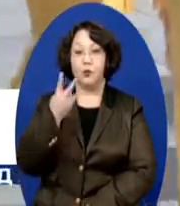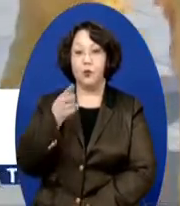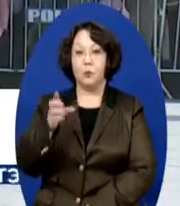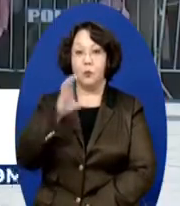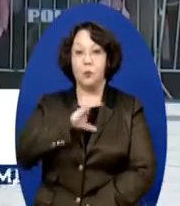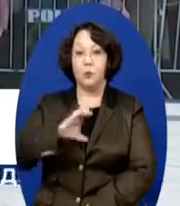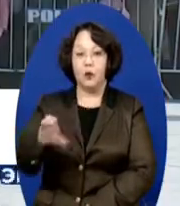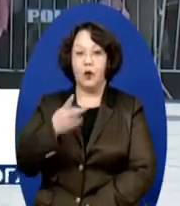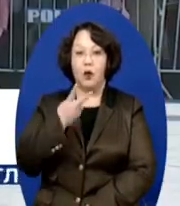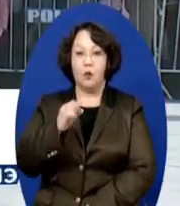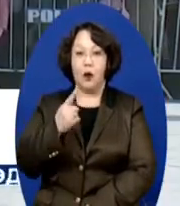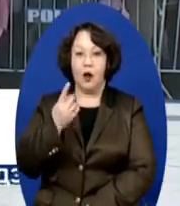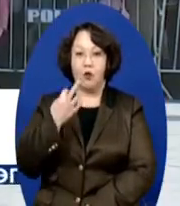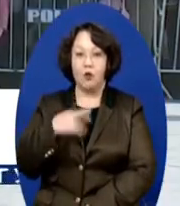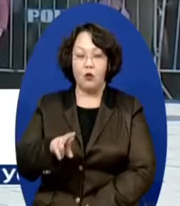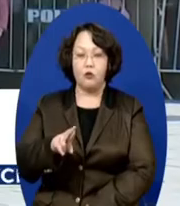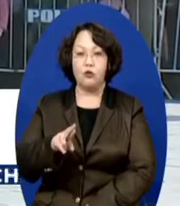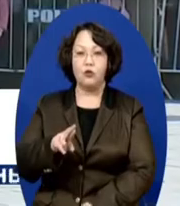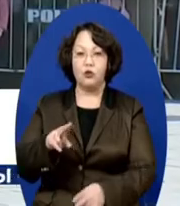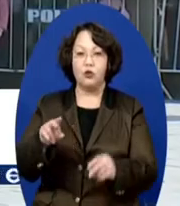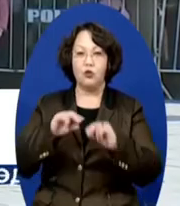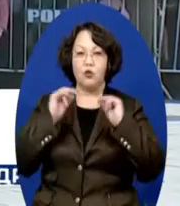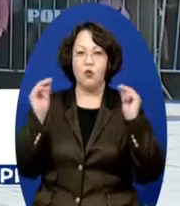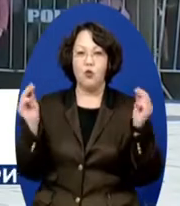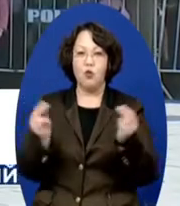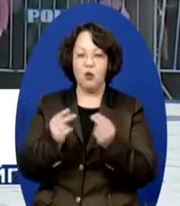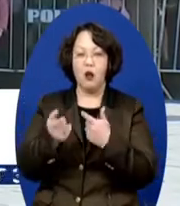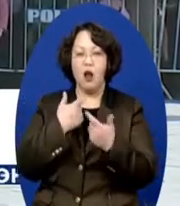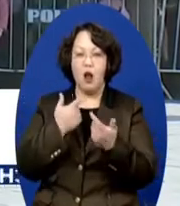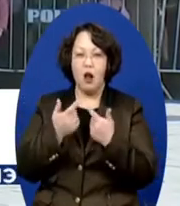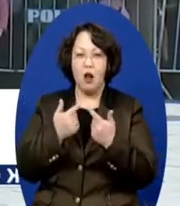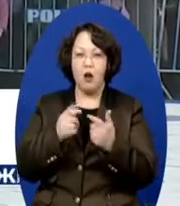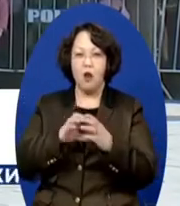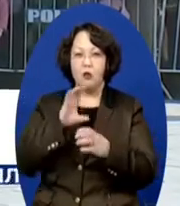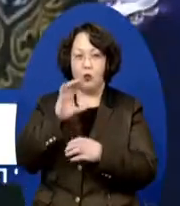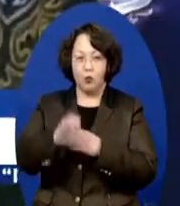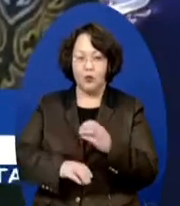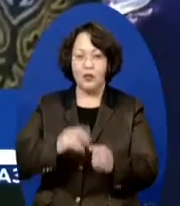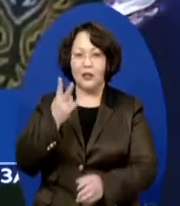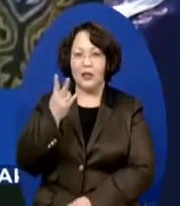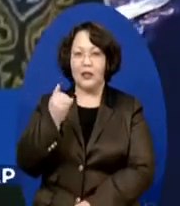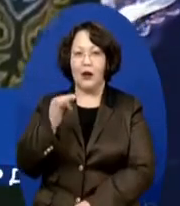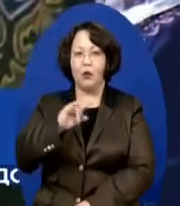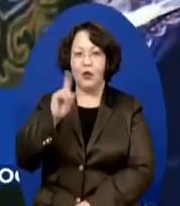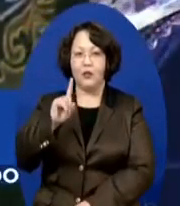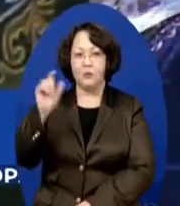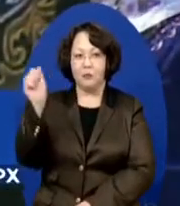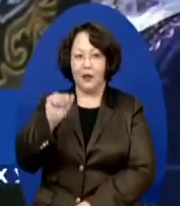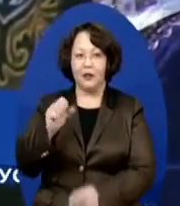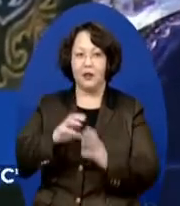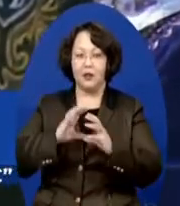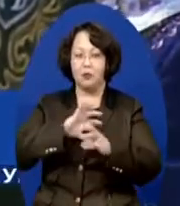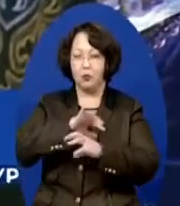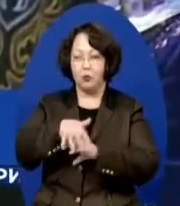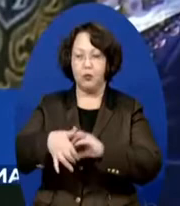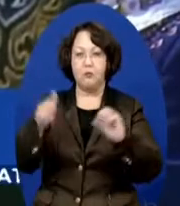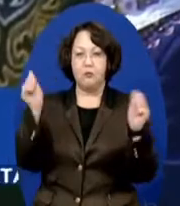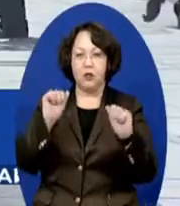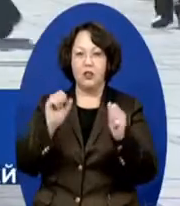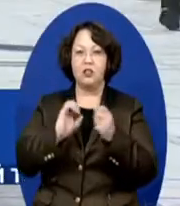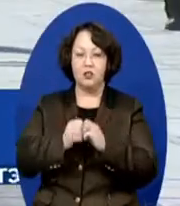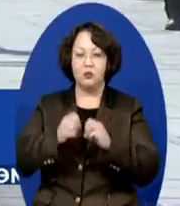Нэгдсэн үндэсний байгууллага 2010 онд ерөнхий ассамблейн чуулганараа олон улсын Наврызын өдрийг дэлхийн даяар тэмдэглэн өнгөрүүлэх шийдвэр